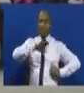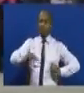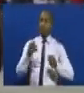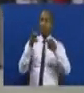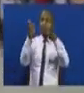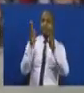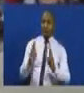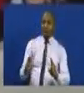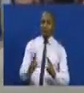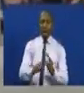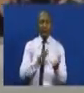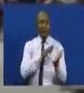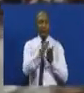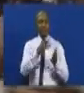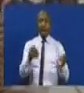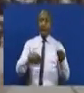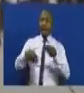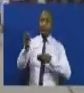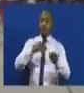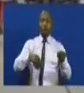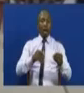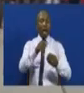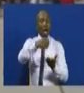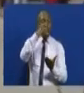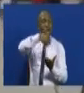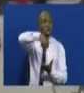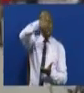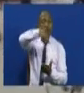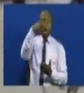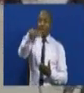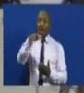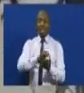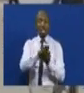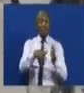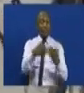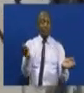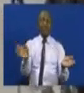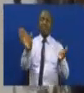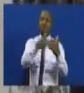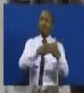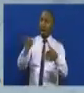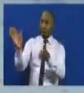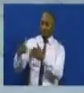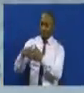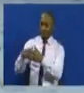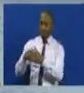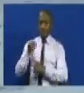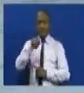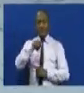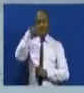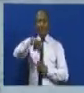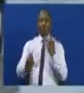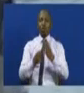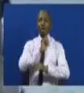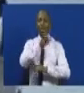kuelekeza kufungwa kwa maduka yasiyokuwa na ndoo ya maji na sabuni za kunawia mikono. Na hayo ndio tulikuandalia kutoka